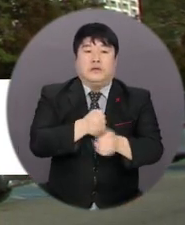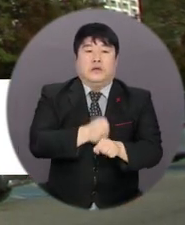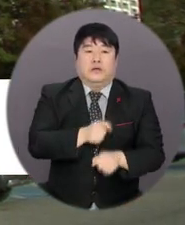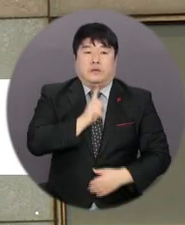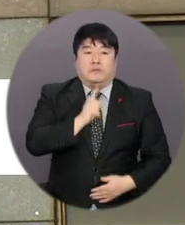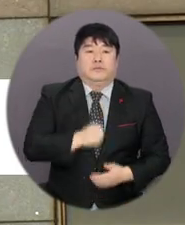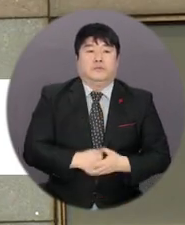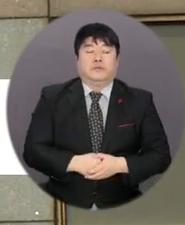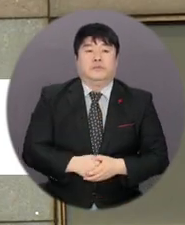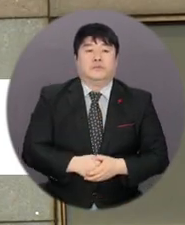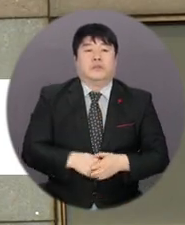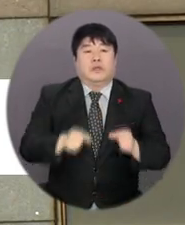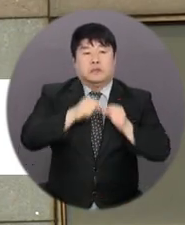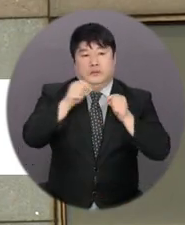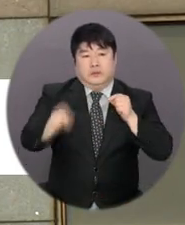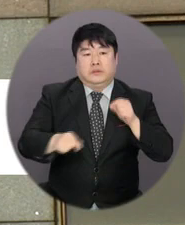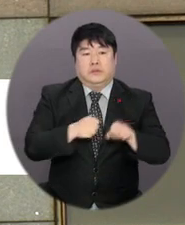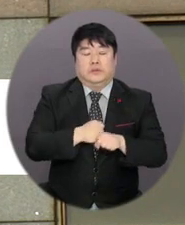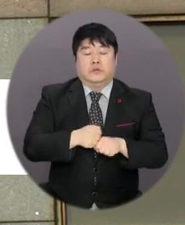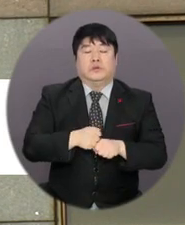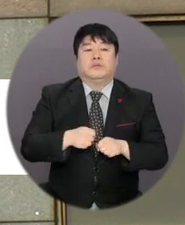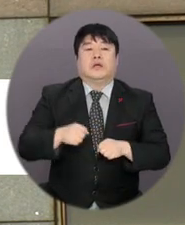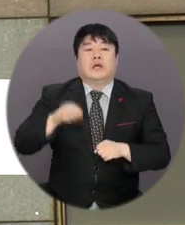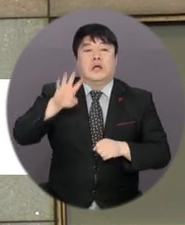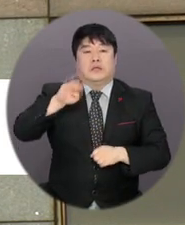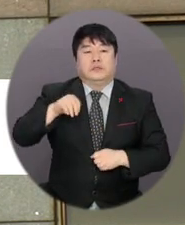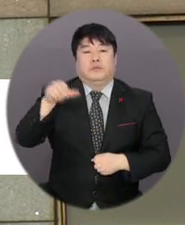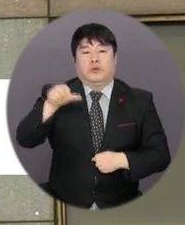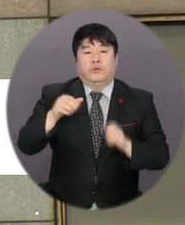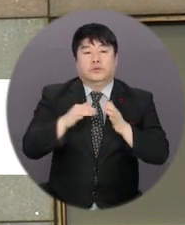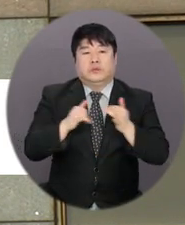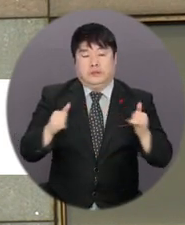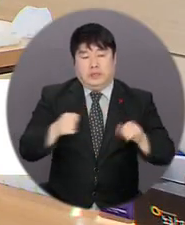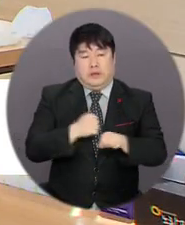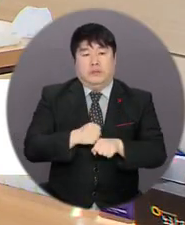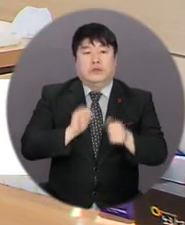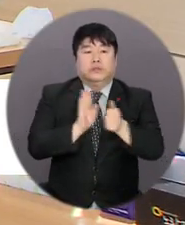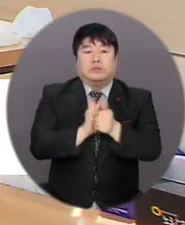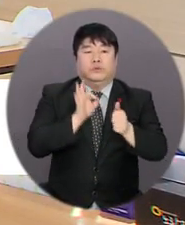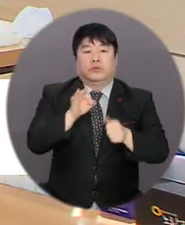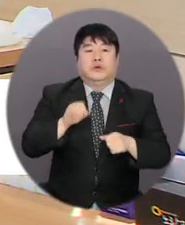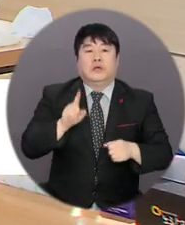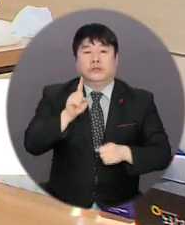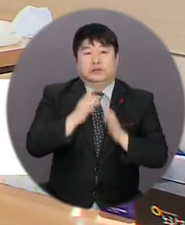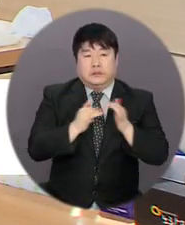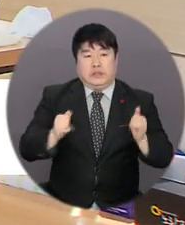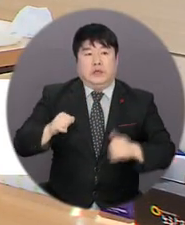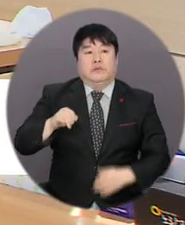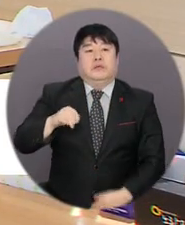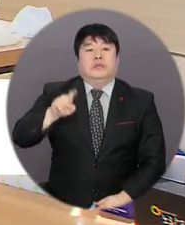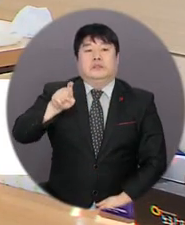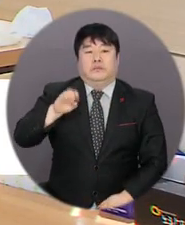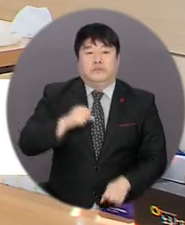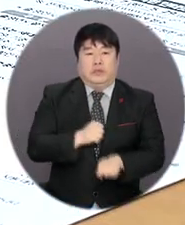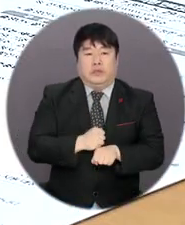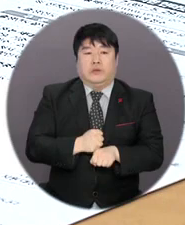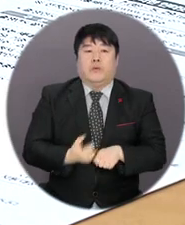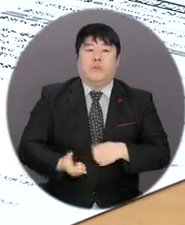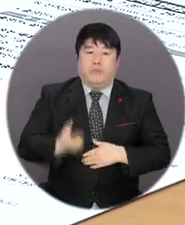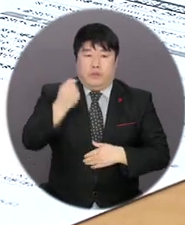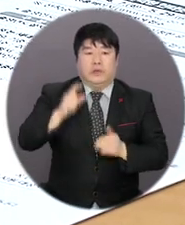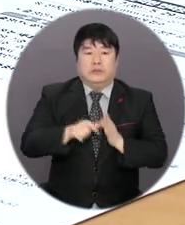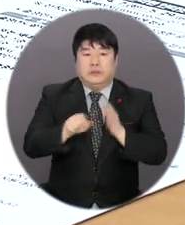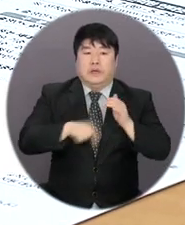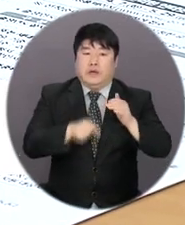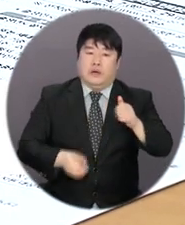했습니다. 장성군은 군민 4만 5천여 명에게 지원금으로 1인당 10만 원씩을 가급적 1인 시일